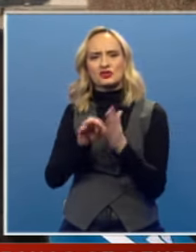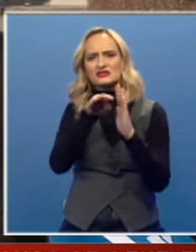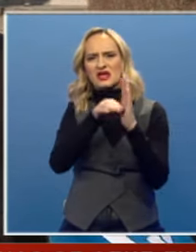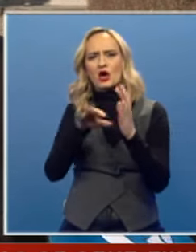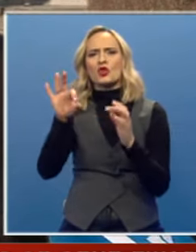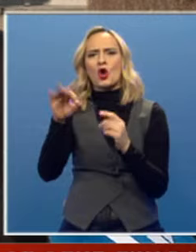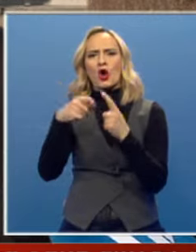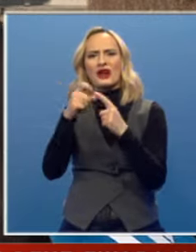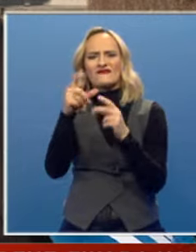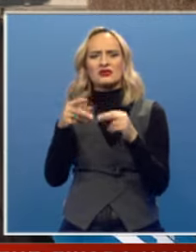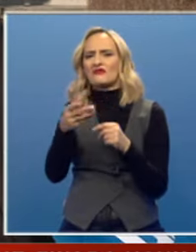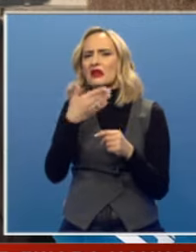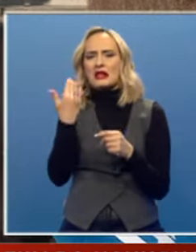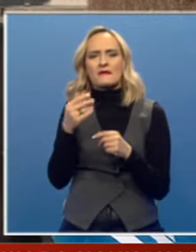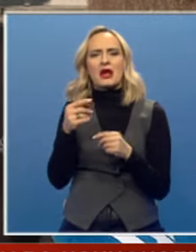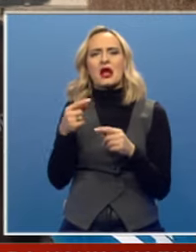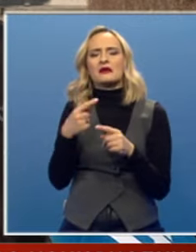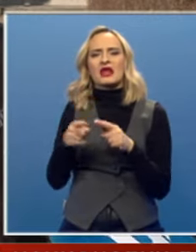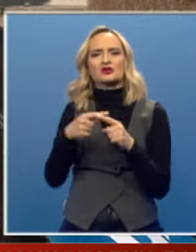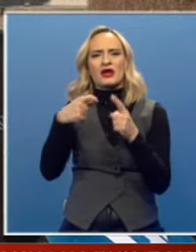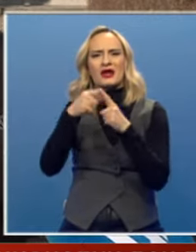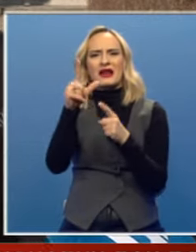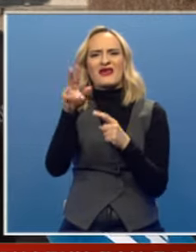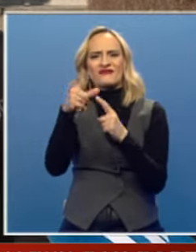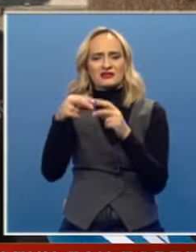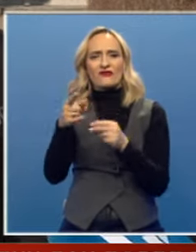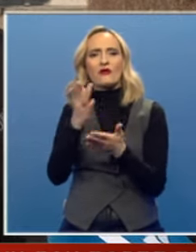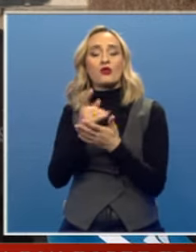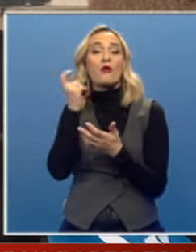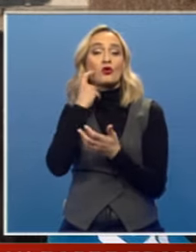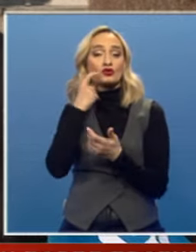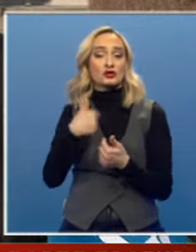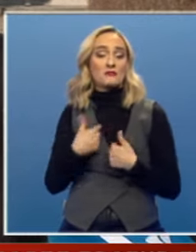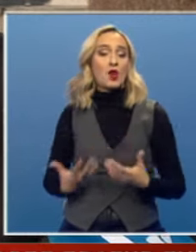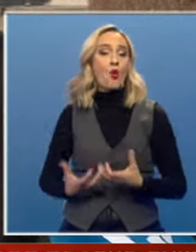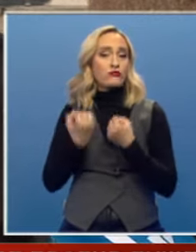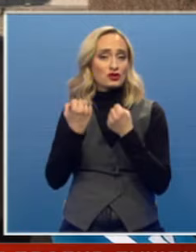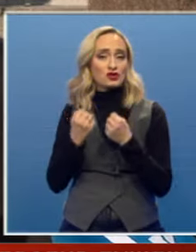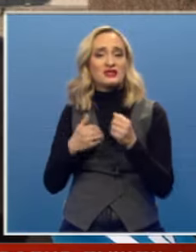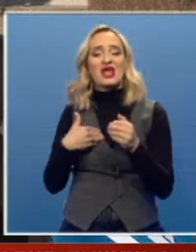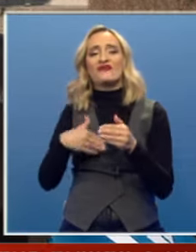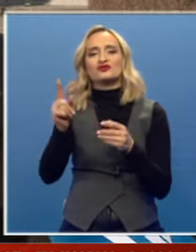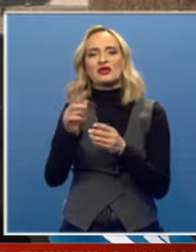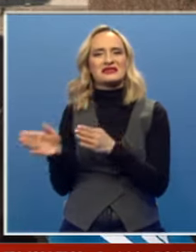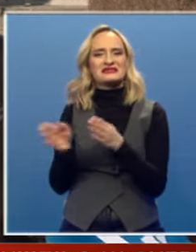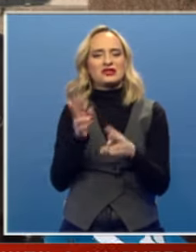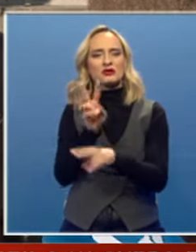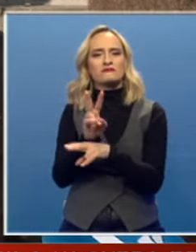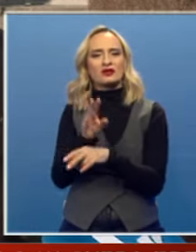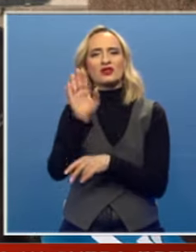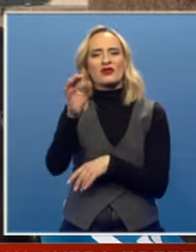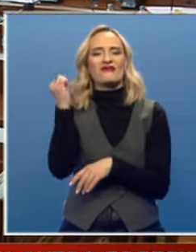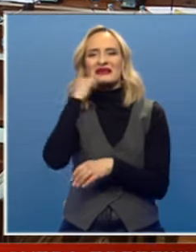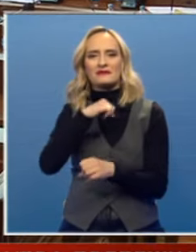nema elemenata kleveti. Ovo je bio njegov pokušaj da me uplaši, da više ne skrećem pažnju na njegove